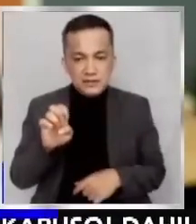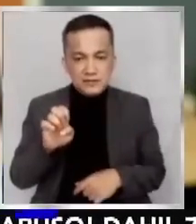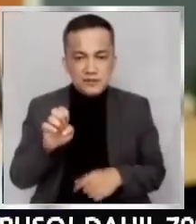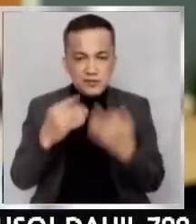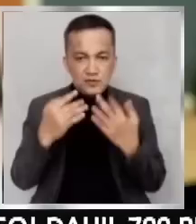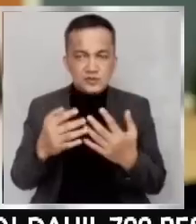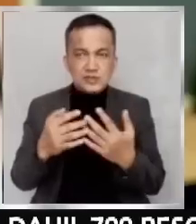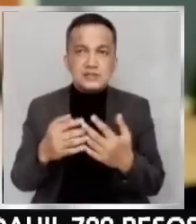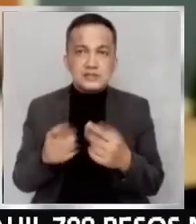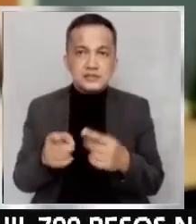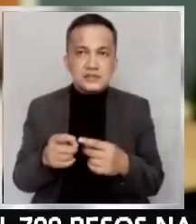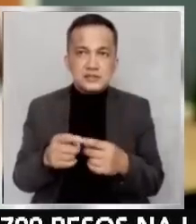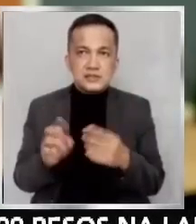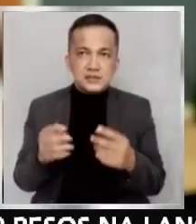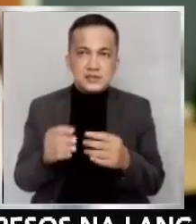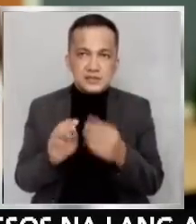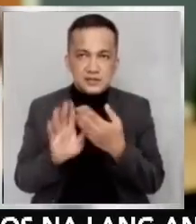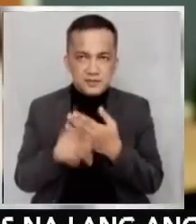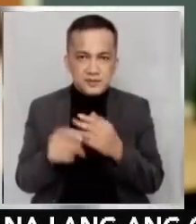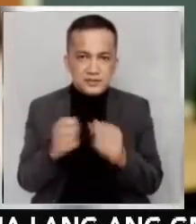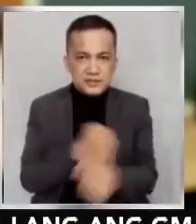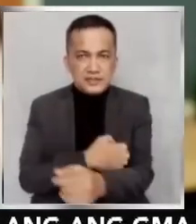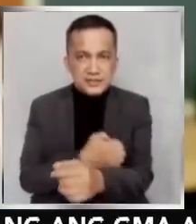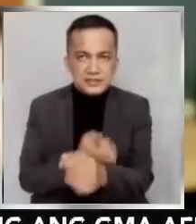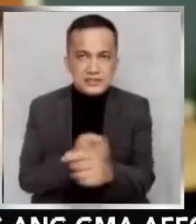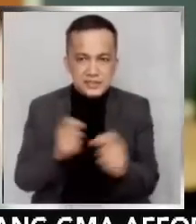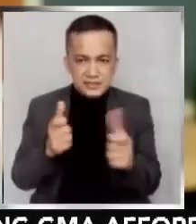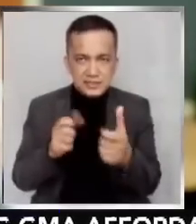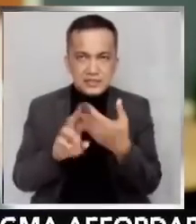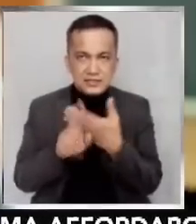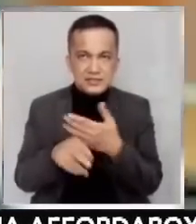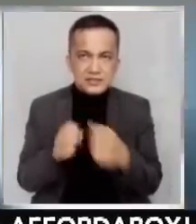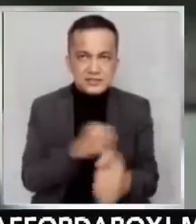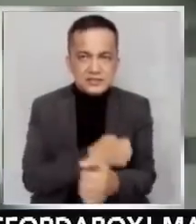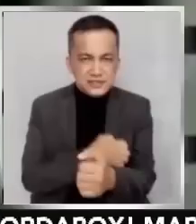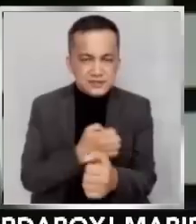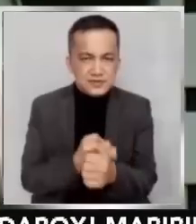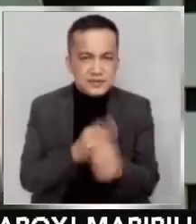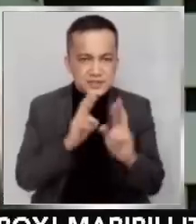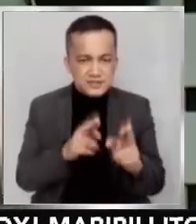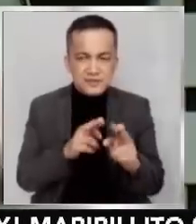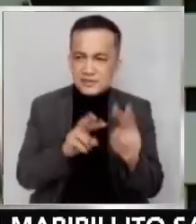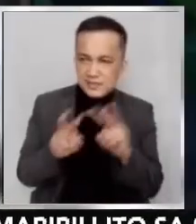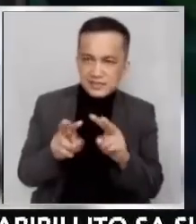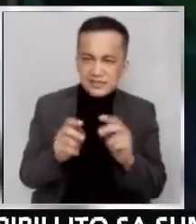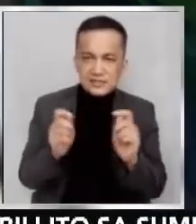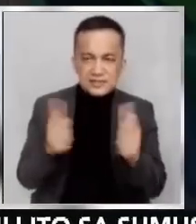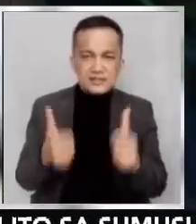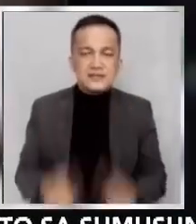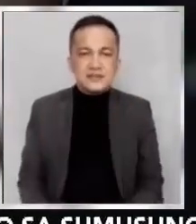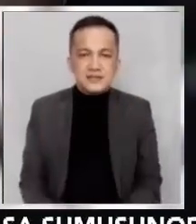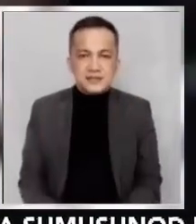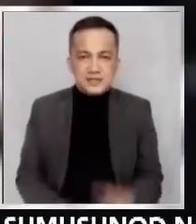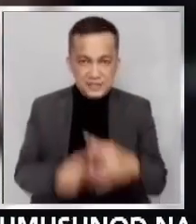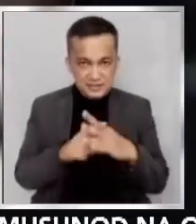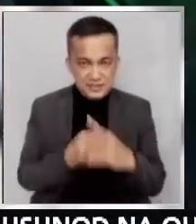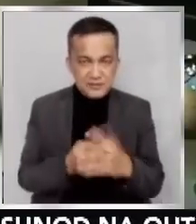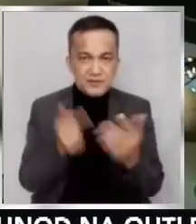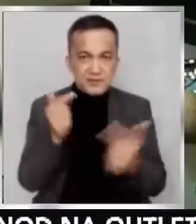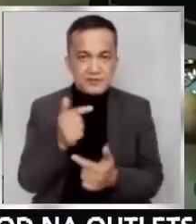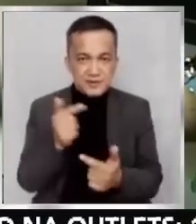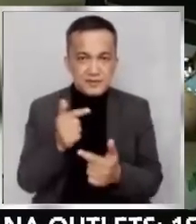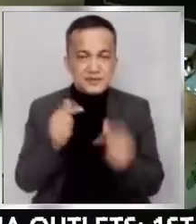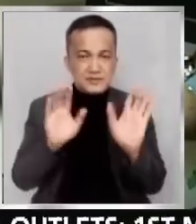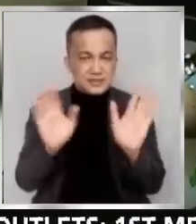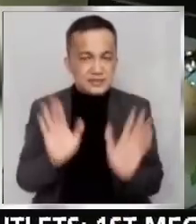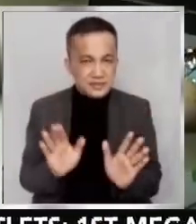ng energy. Instant return ng energy at saka yung response na ikita mo kagad. Simulan na ang pagpapatawa tuwing Linggo.